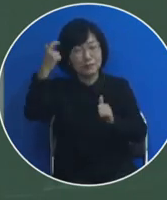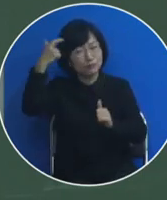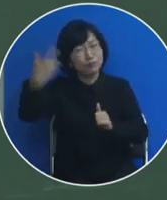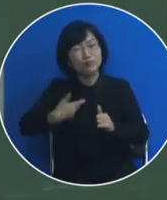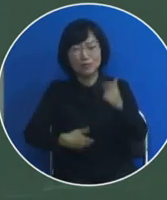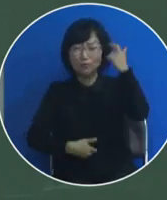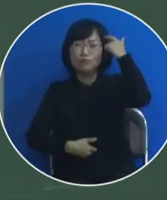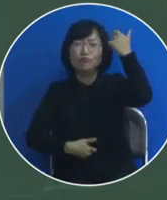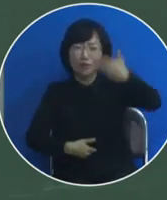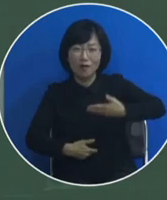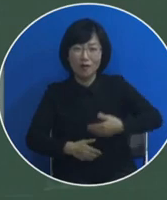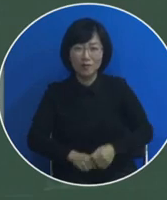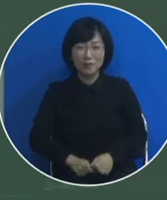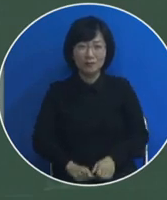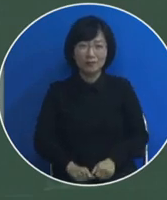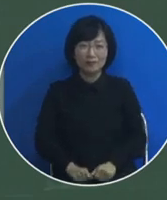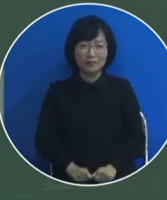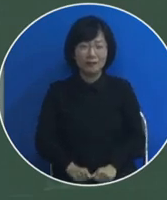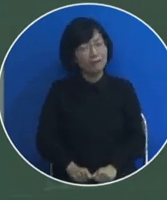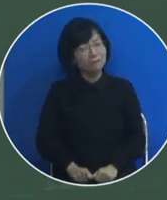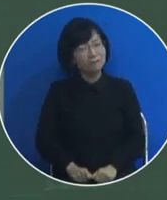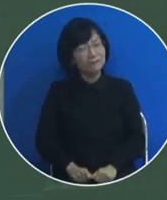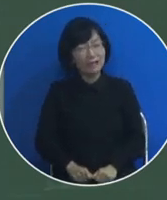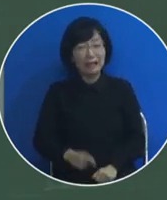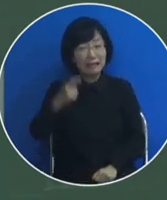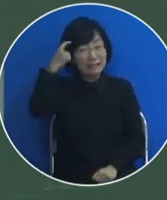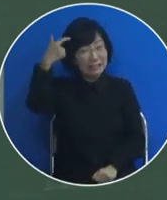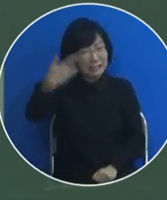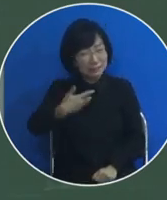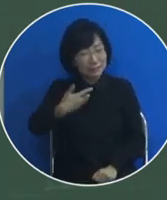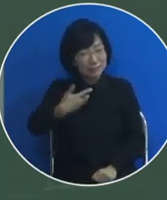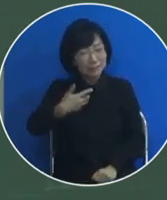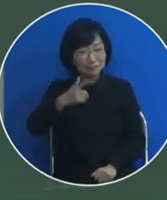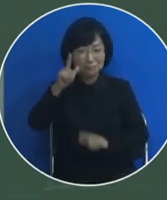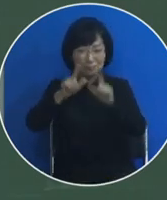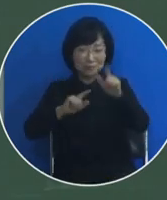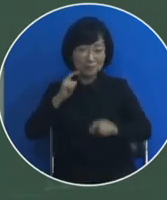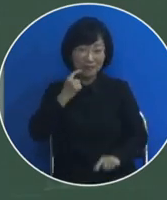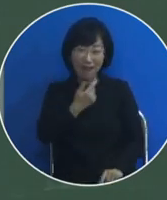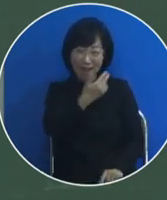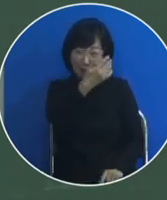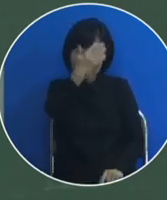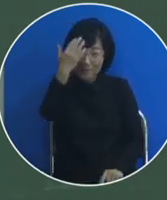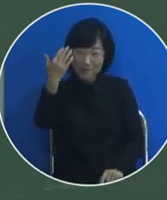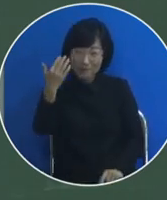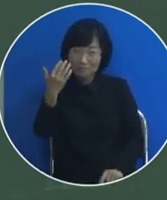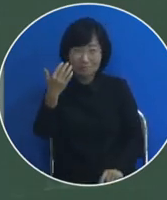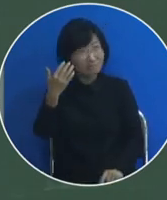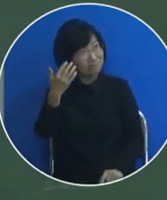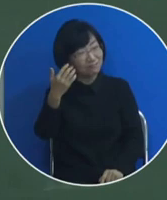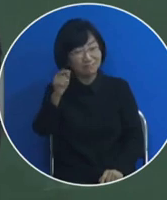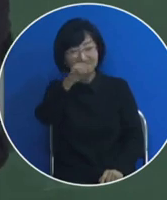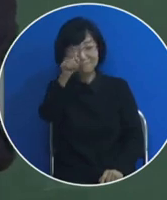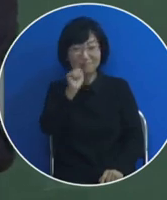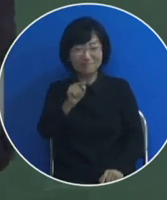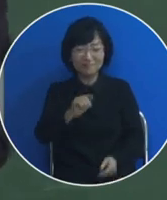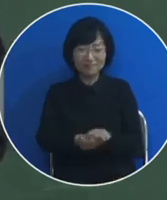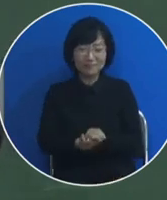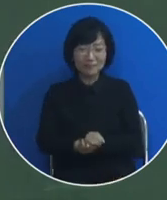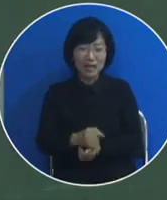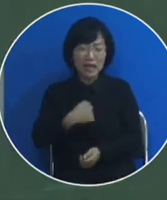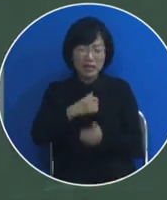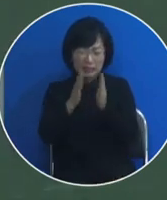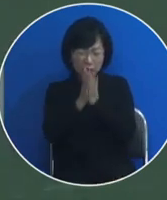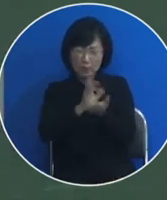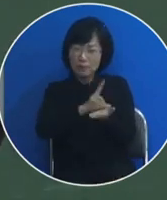ask that. 너무 아름다운 질문인데 틀린 질문이에요. It's such a beautiful question, but it's an incorrect. 기도 제목 가질 필요 없습니다. There's no reason to have. 내가 하나님과